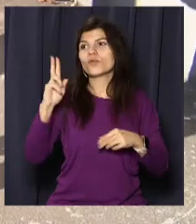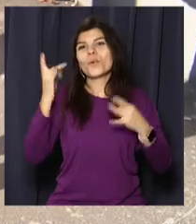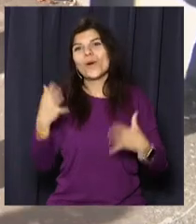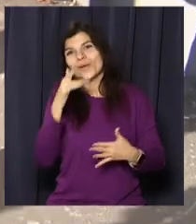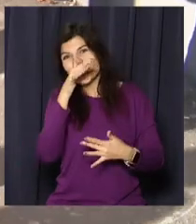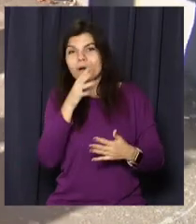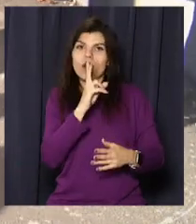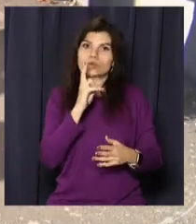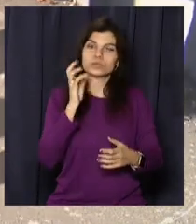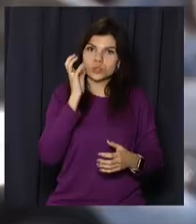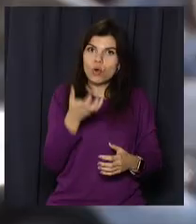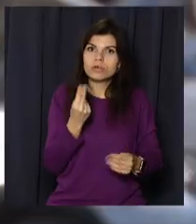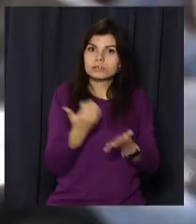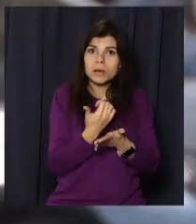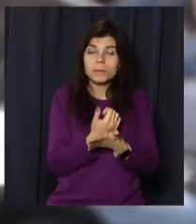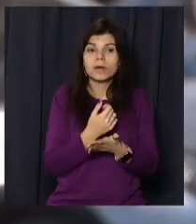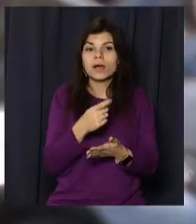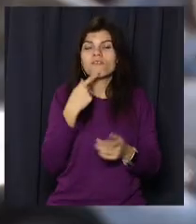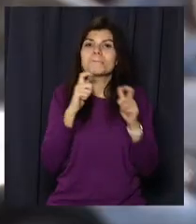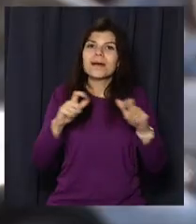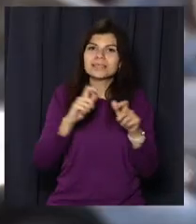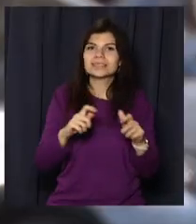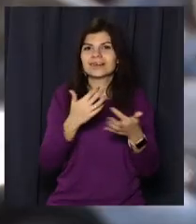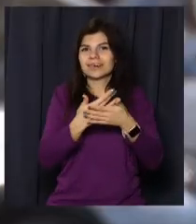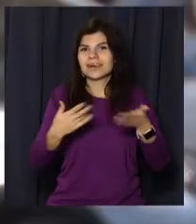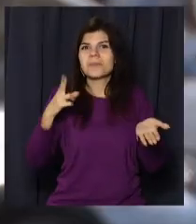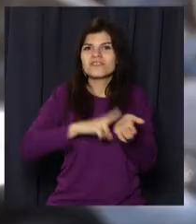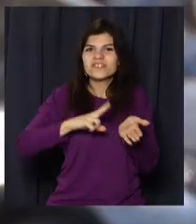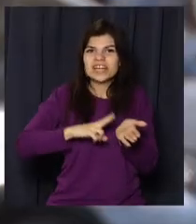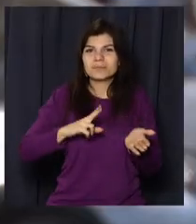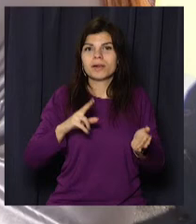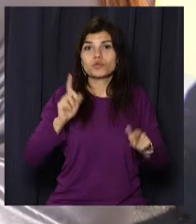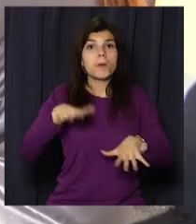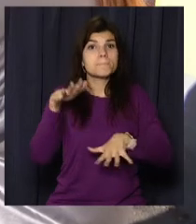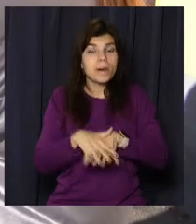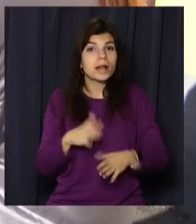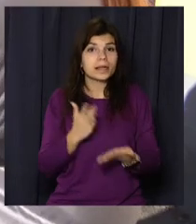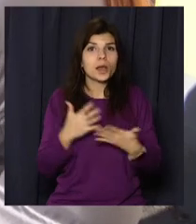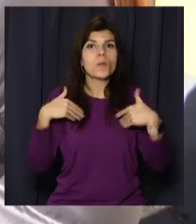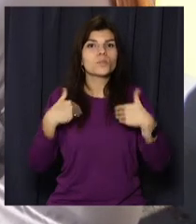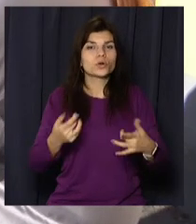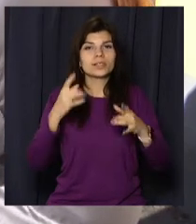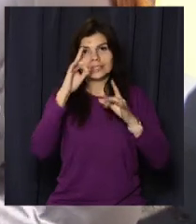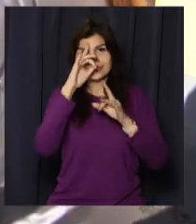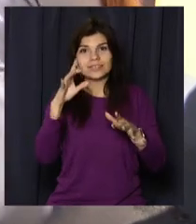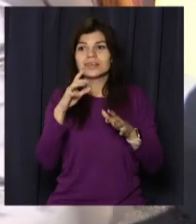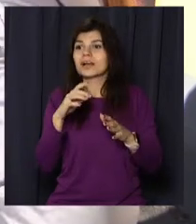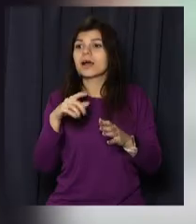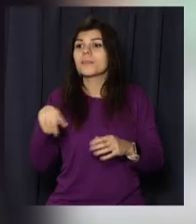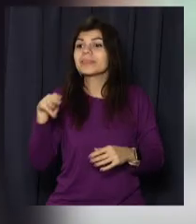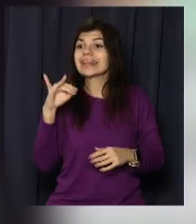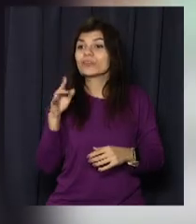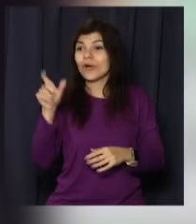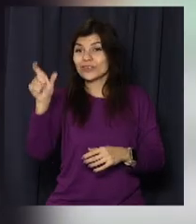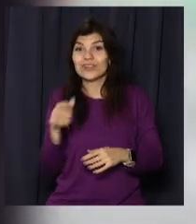розповідає таргетолог Денис Ковтун. Бренди, магазини, компанії, виробники та навіть банки пропонують популярним тіктокерам гроші за